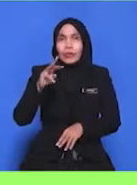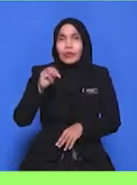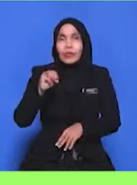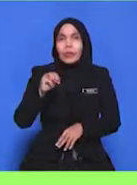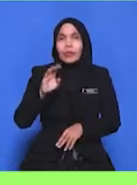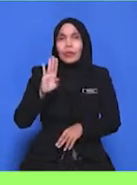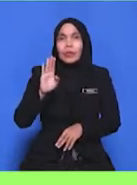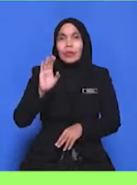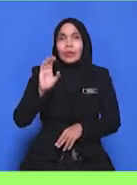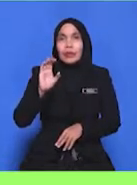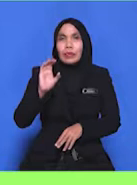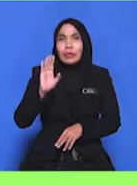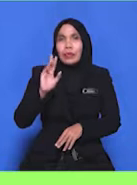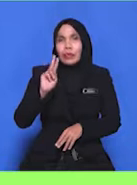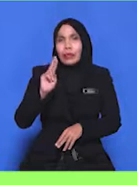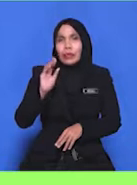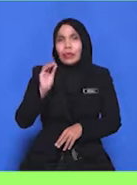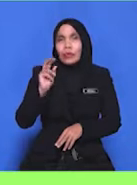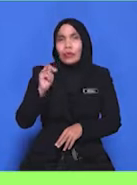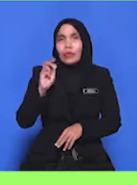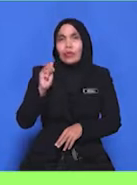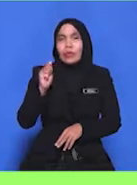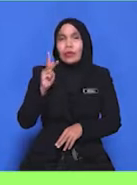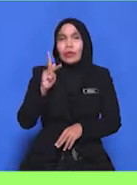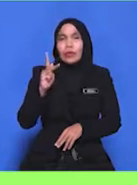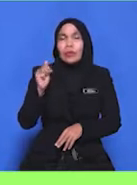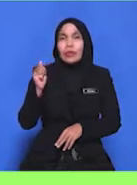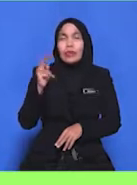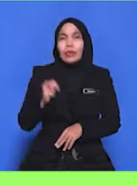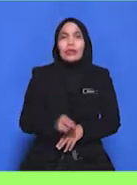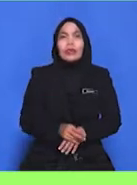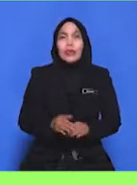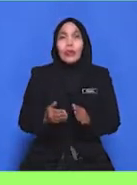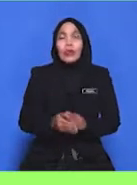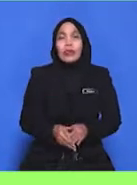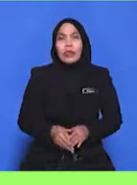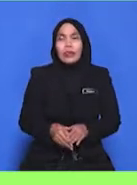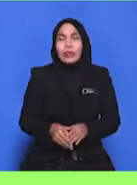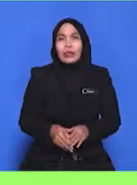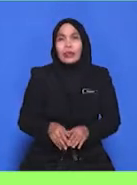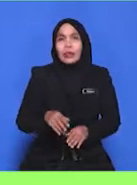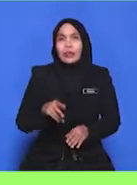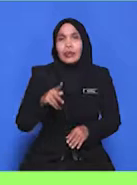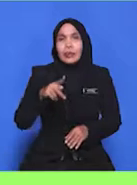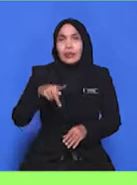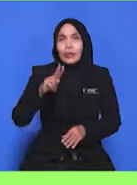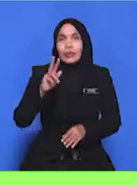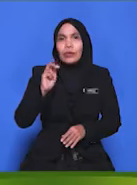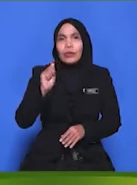dan Khawarij serta golongan yang tidak berpuas hati dengan penubuhan kerajaan